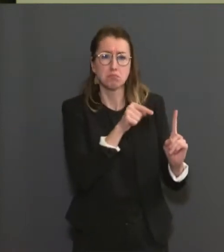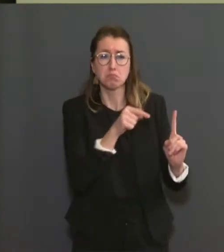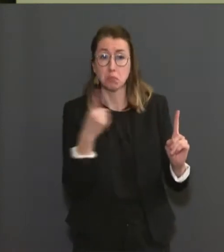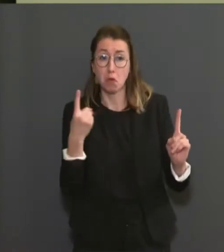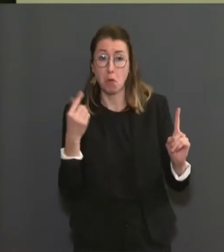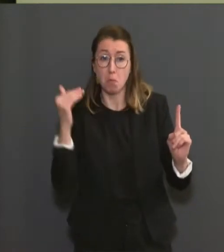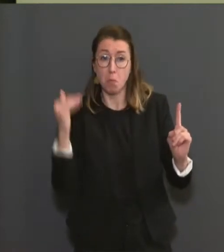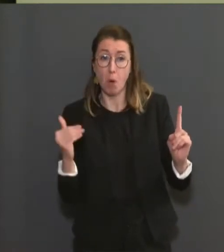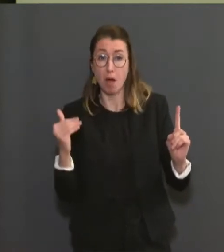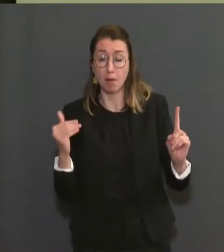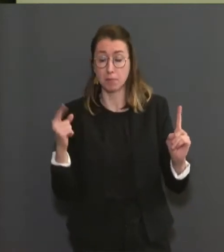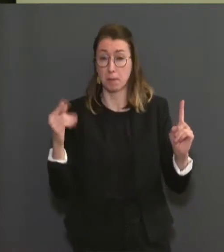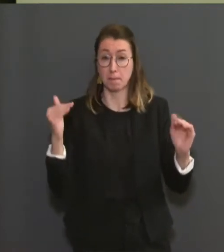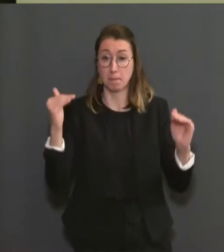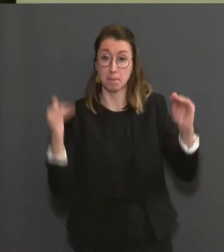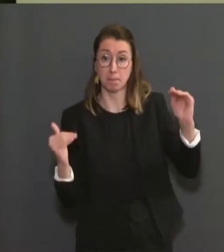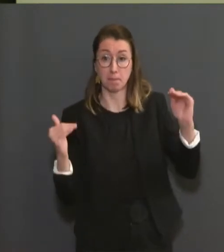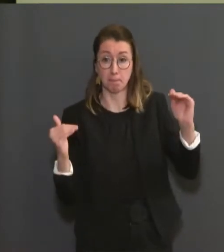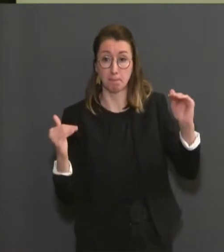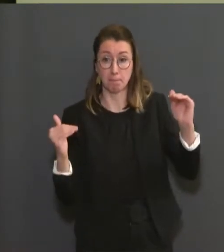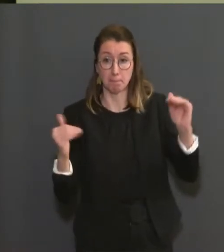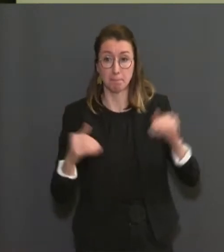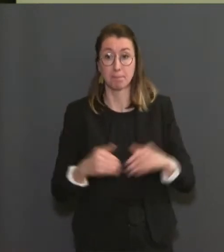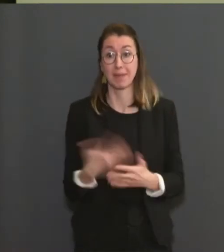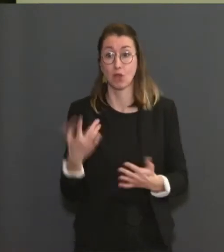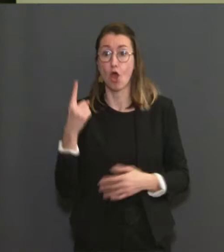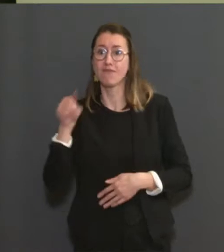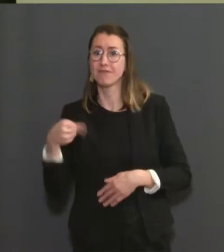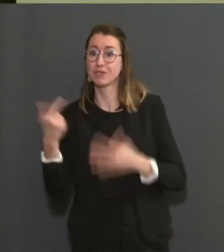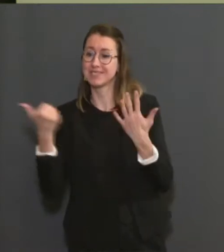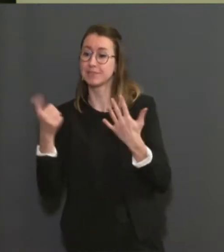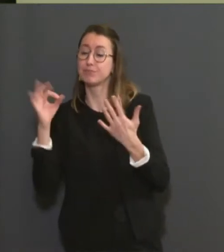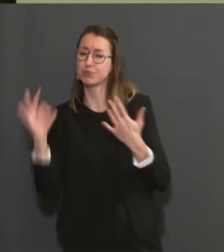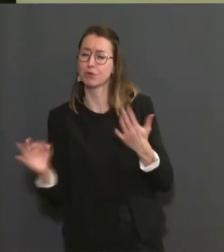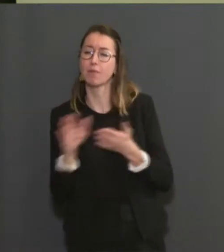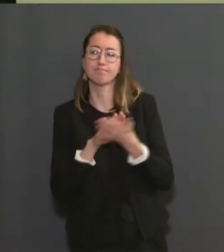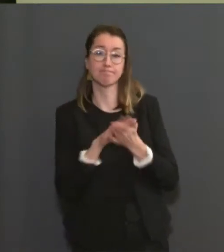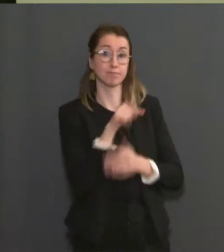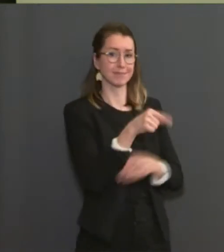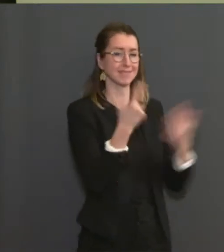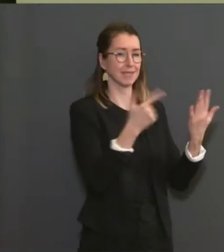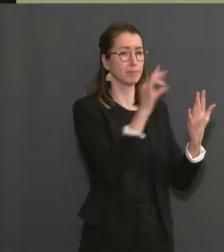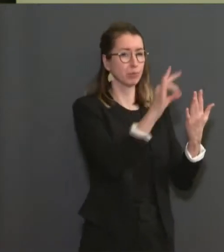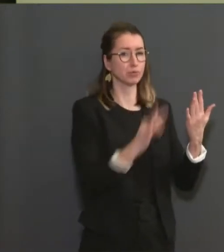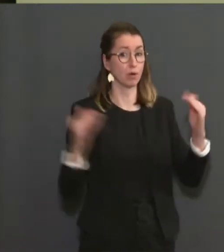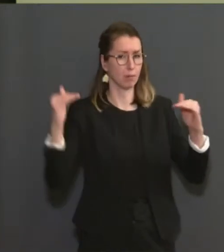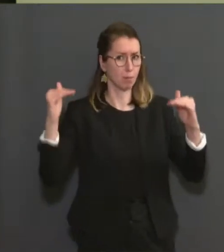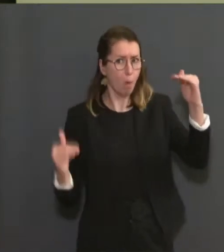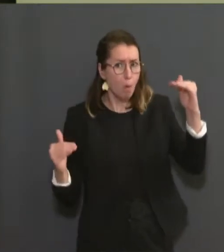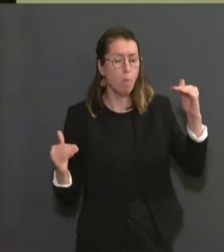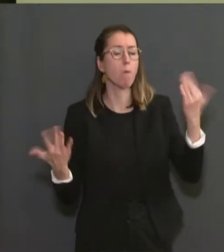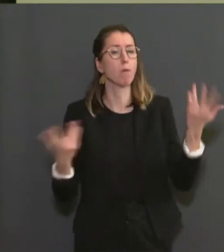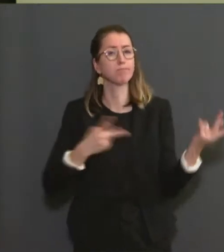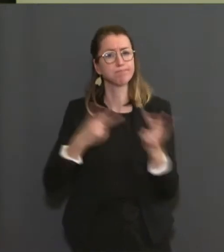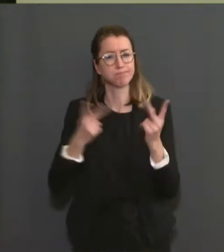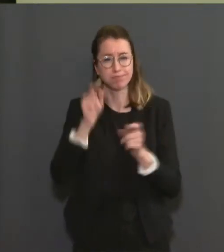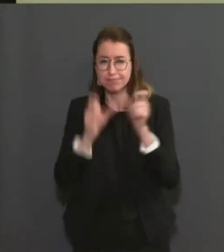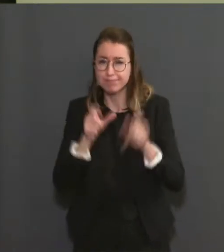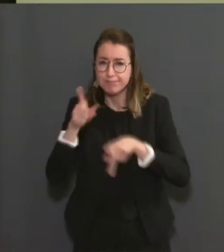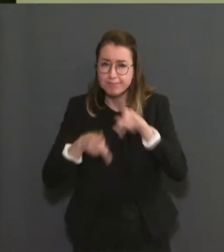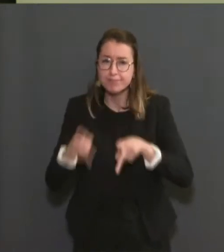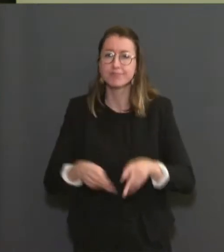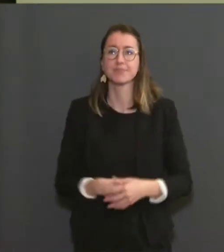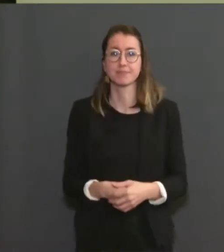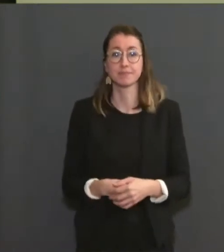est probablement lié au fait que, d'une part, on a acquis une autre expérience de la maladie, de sa transmission, un meilleur emploi des moyens